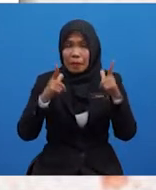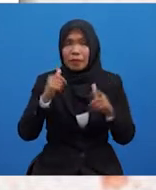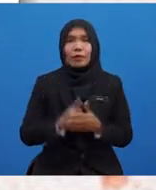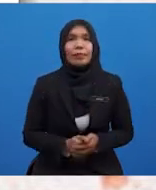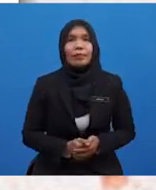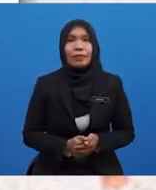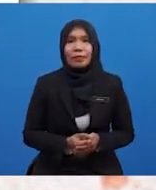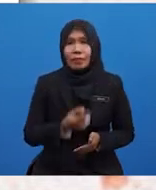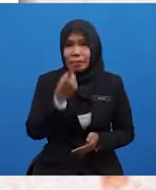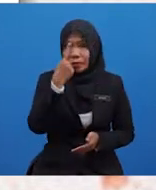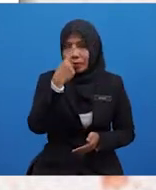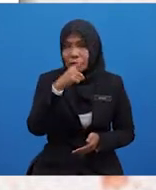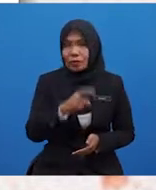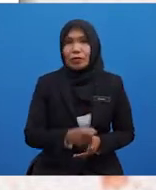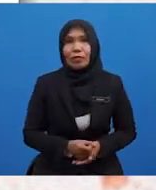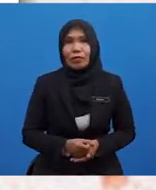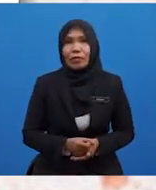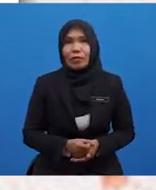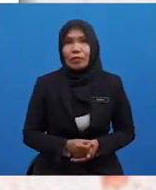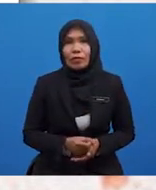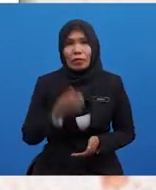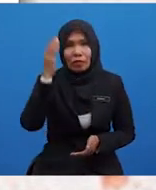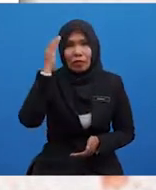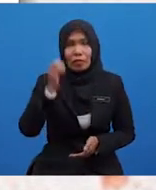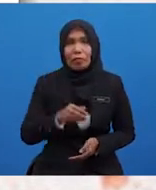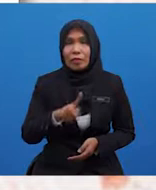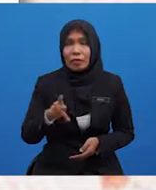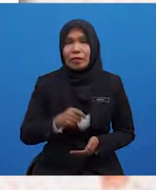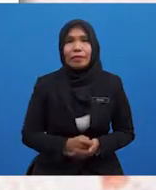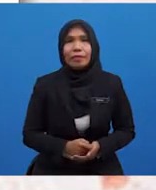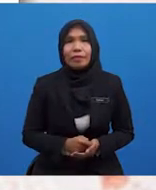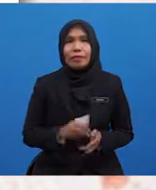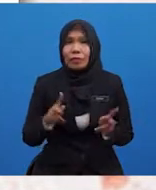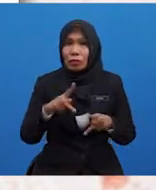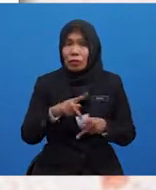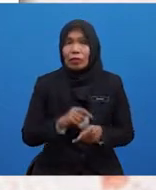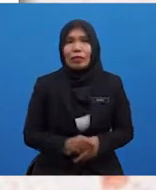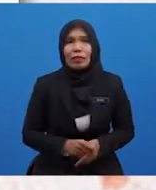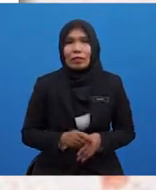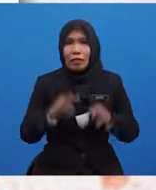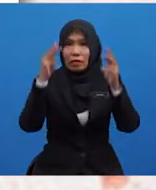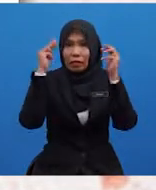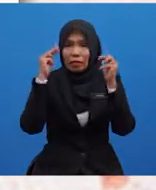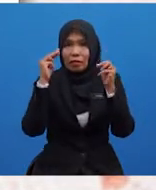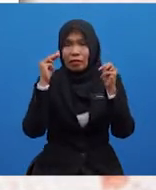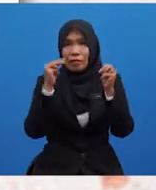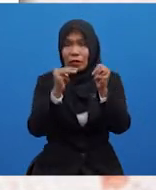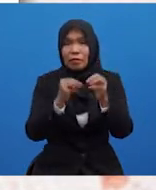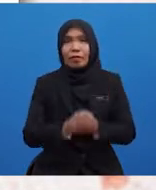Untuk makluman para pelajar sekalian, kotak maklumat yang paling dekat dengan kotak